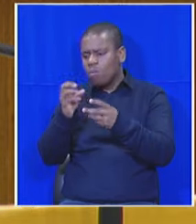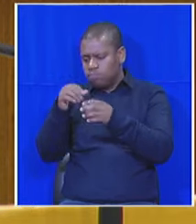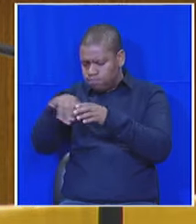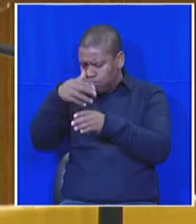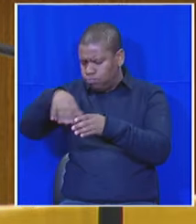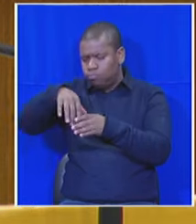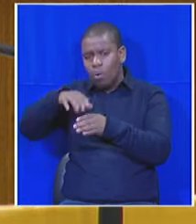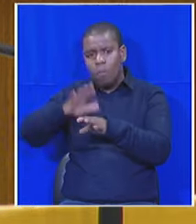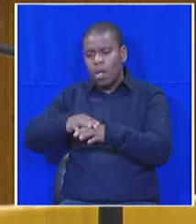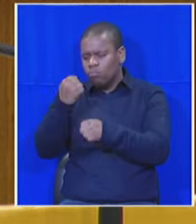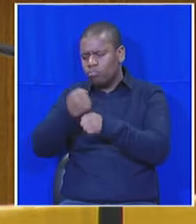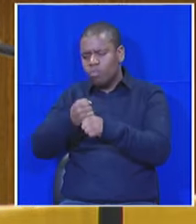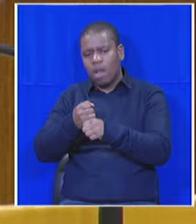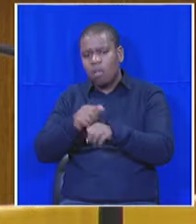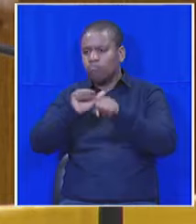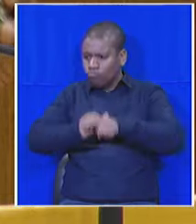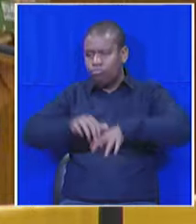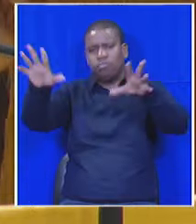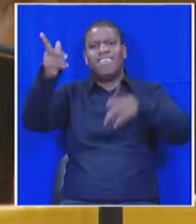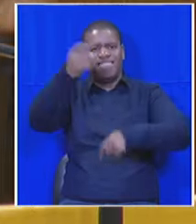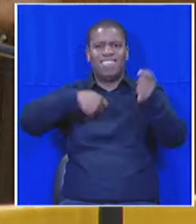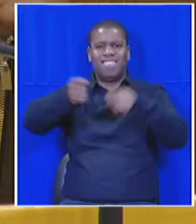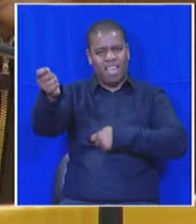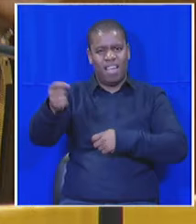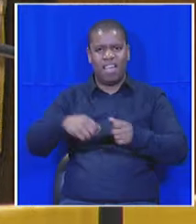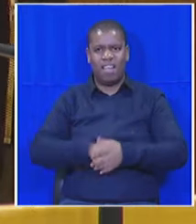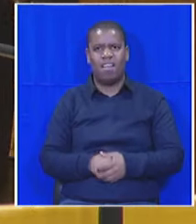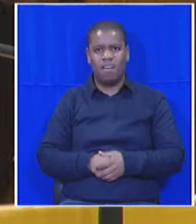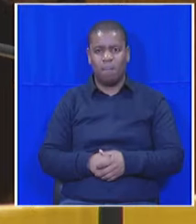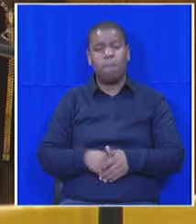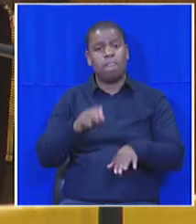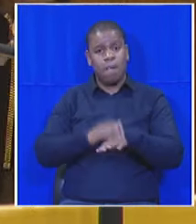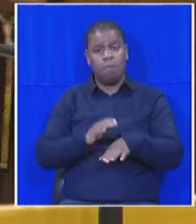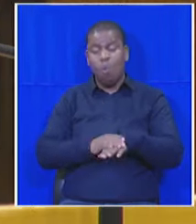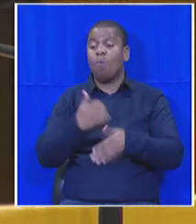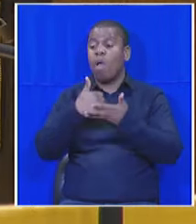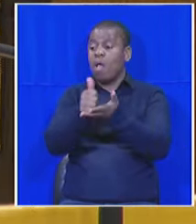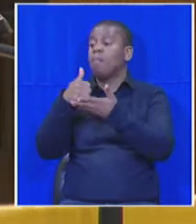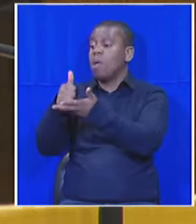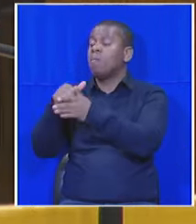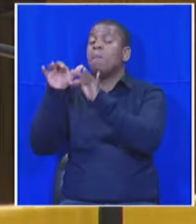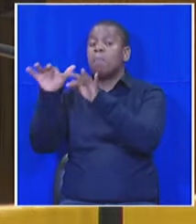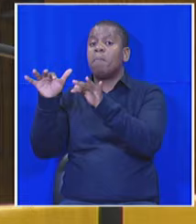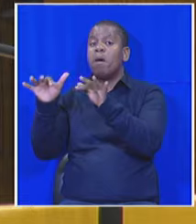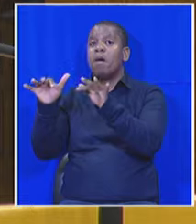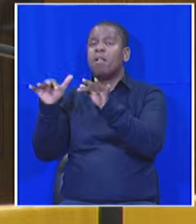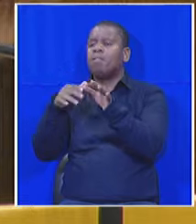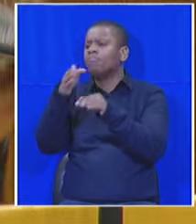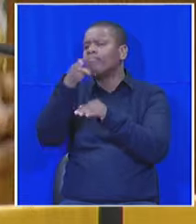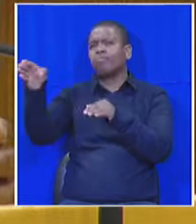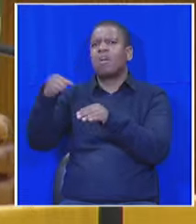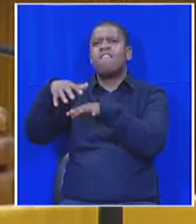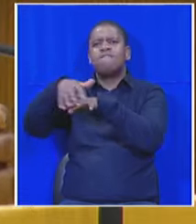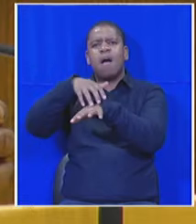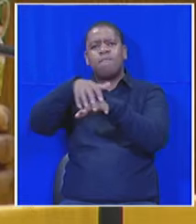izokwenza ukuthi laba batshalayo bazuze ngokuthumela kuyona ukuthi processor inkampani yokuqala yabantu abamnyama